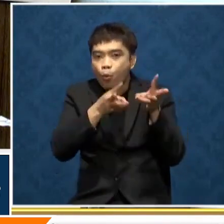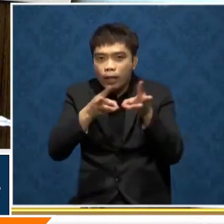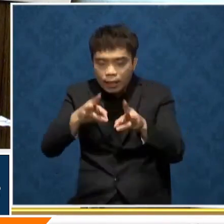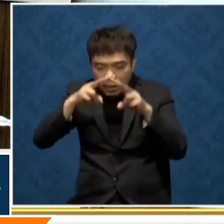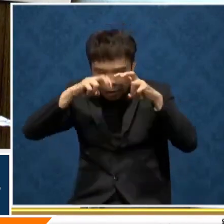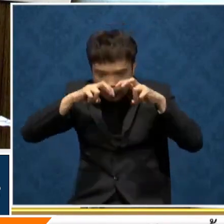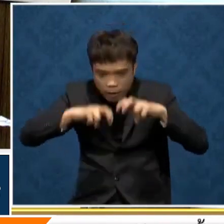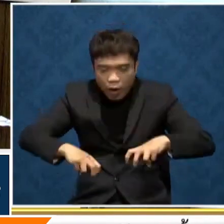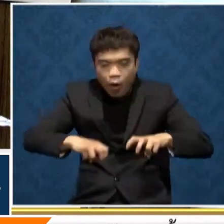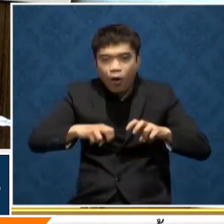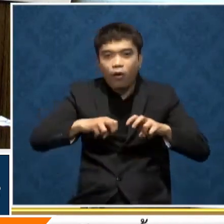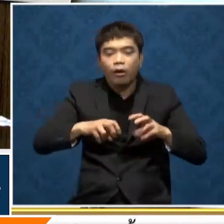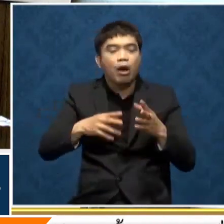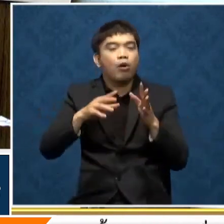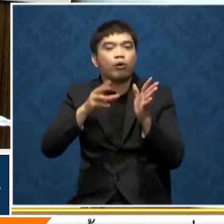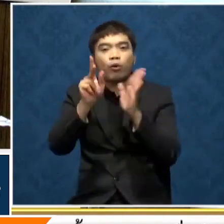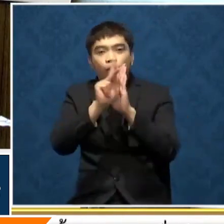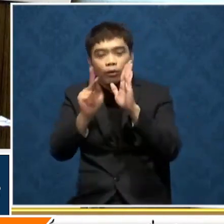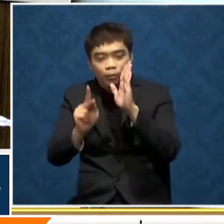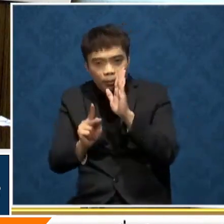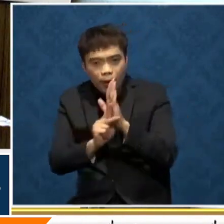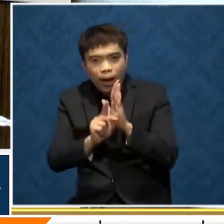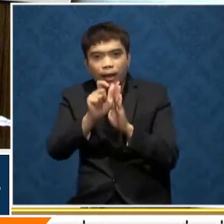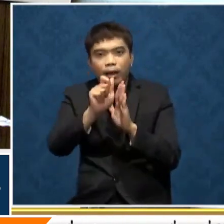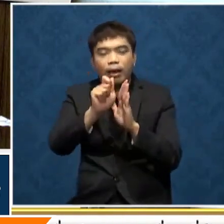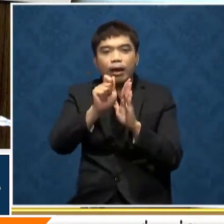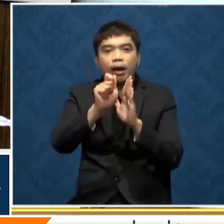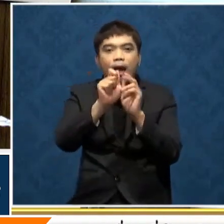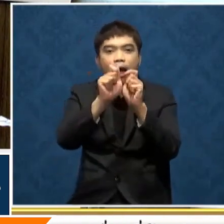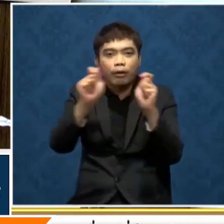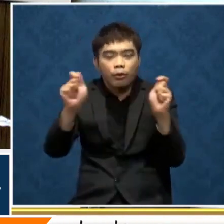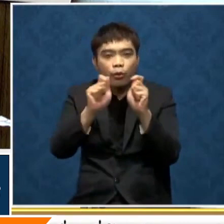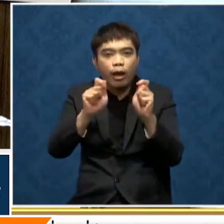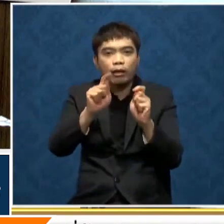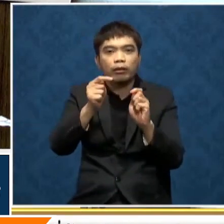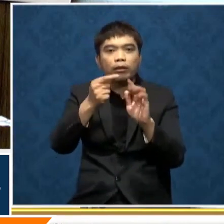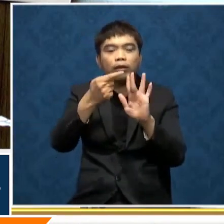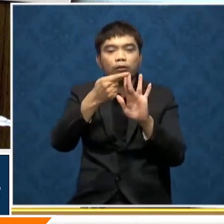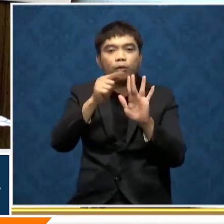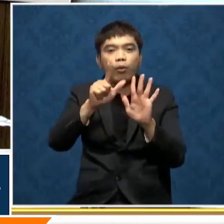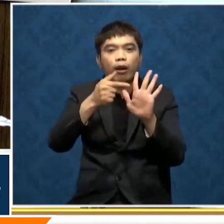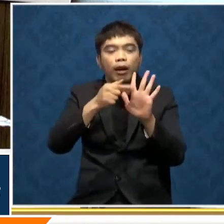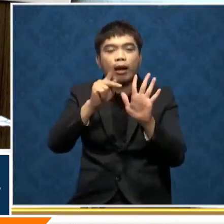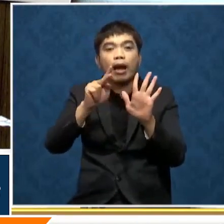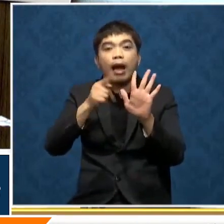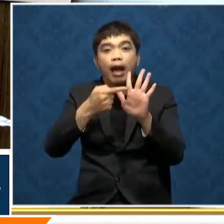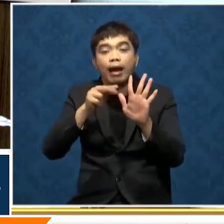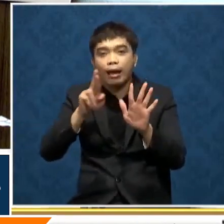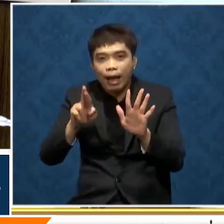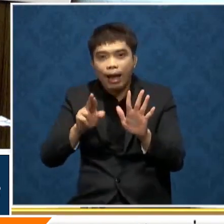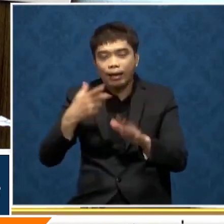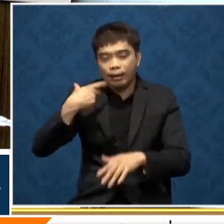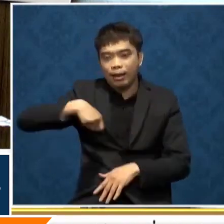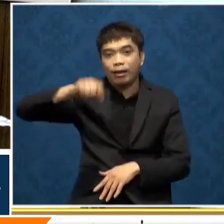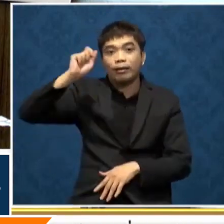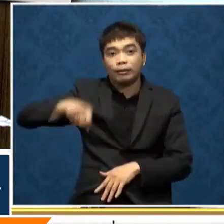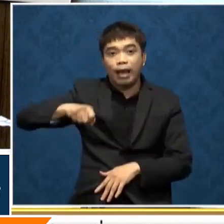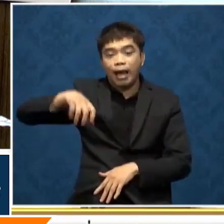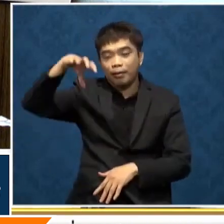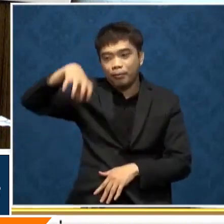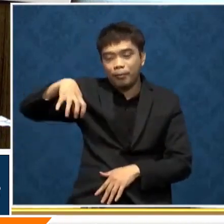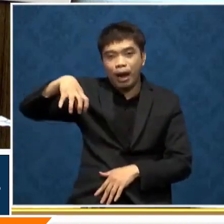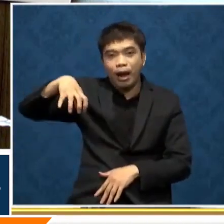ขัดกันของกฎหมายกฎหมายว่าด้วยอนุญาโตตุลาการและการตั้งศาลพาณิชย์เพื่อให้